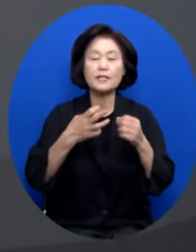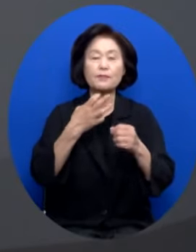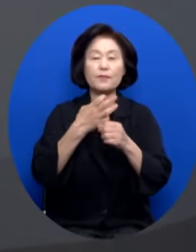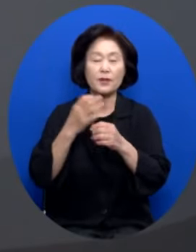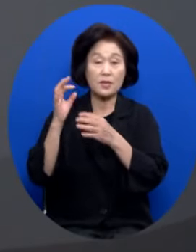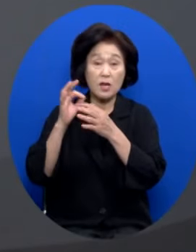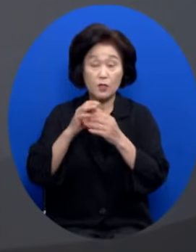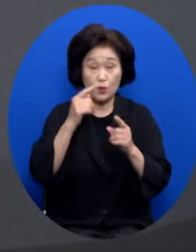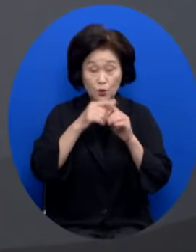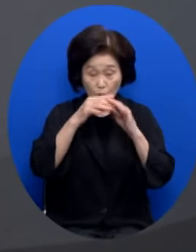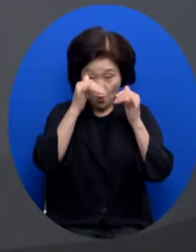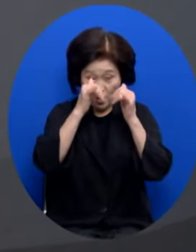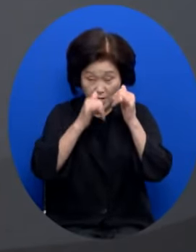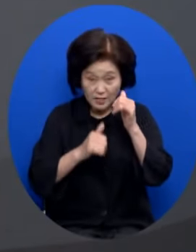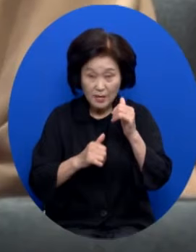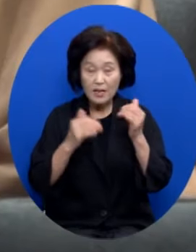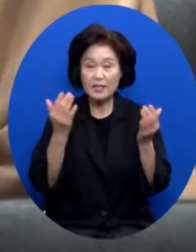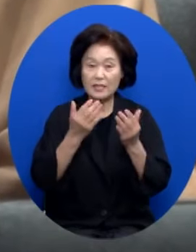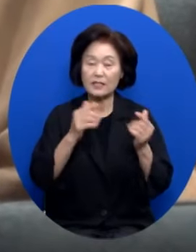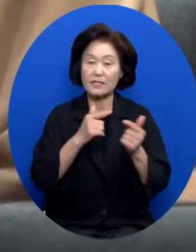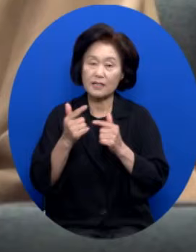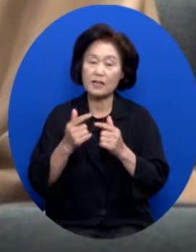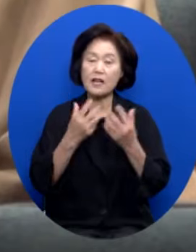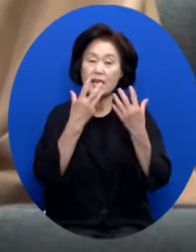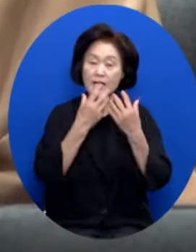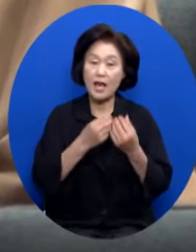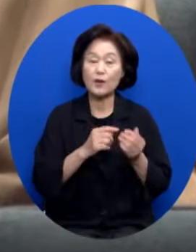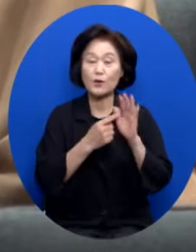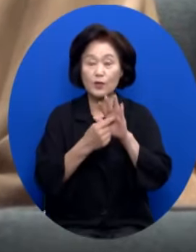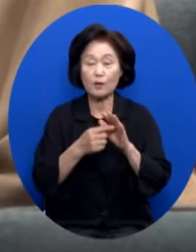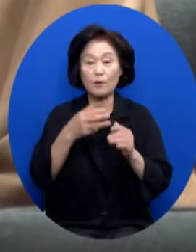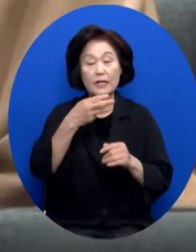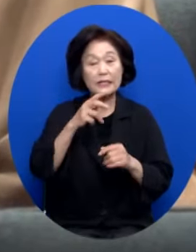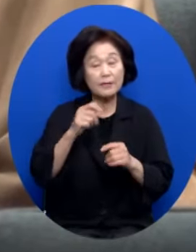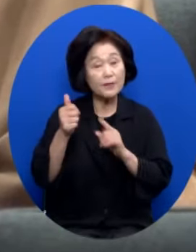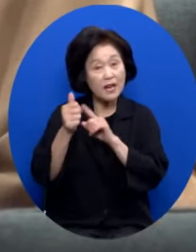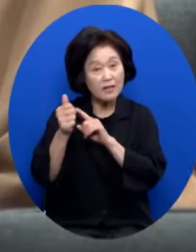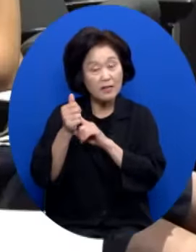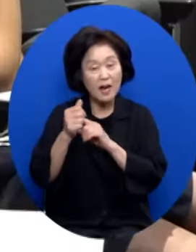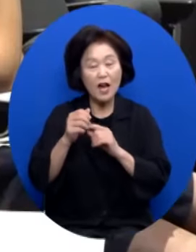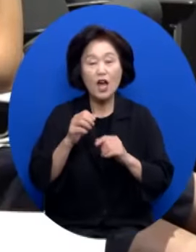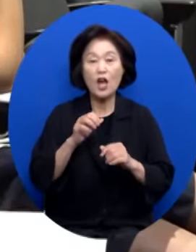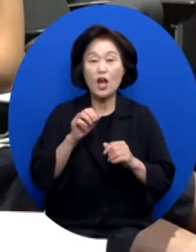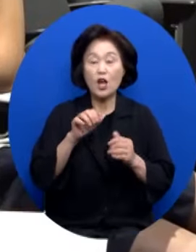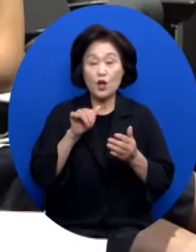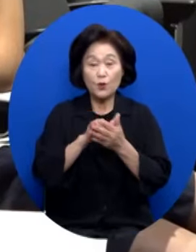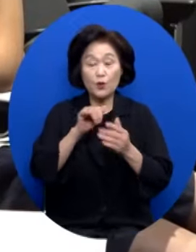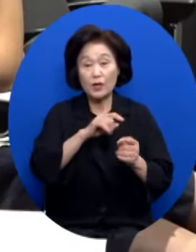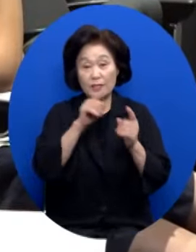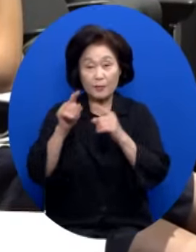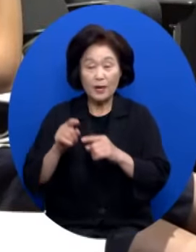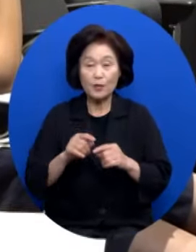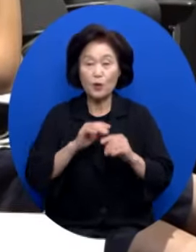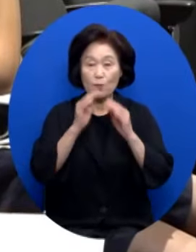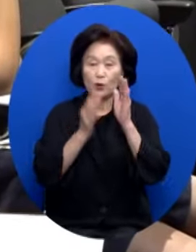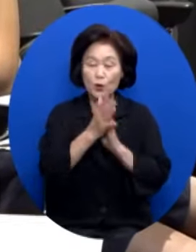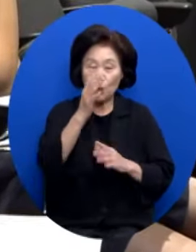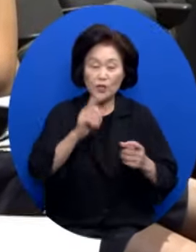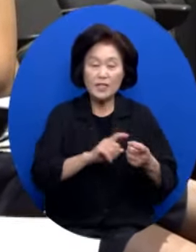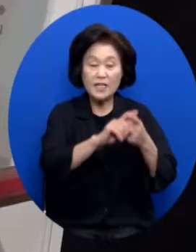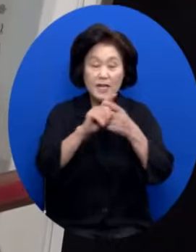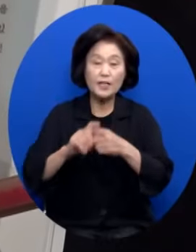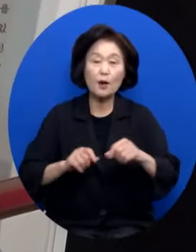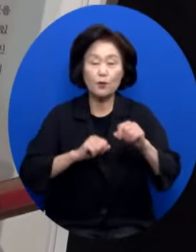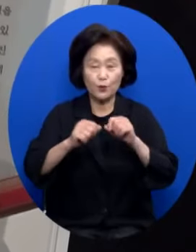이어온 교회 사역을 실제 사례로 들며 팀 켈러가 뉴욕을 중심으로 미국 안에서 전개했던 도시